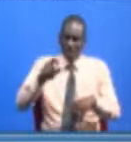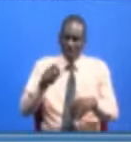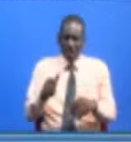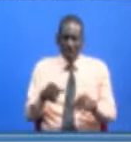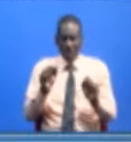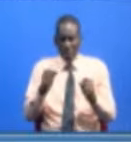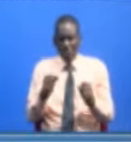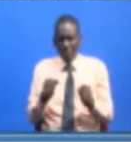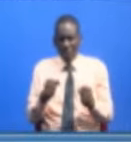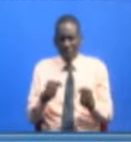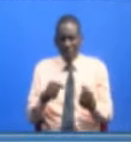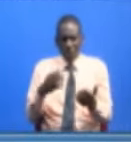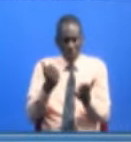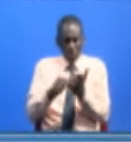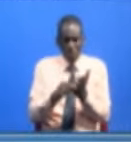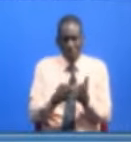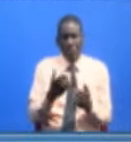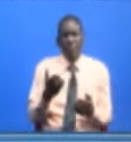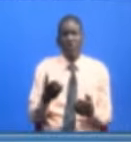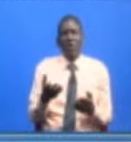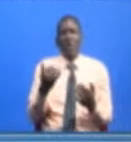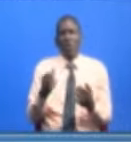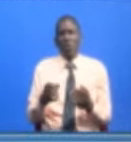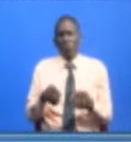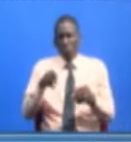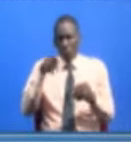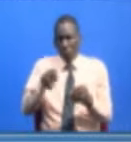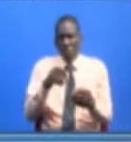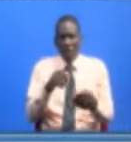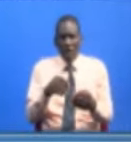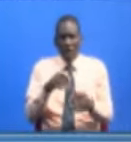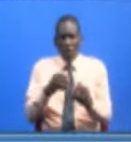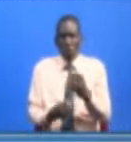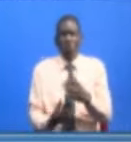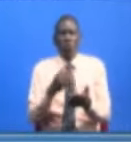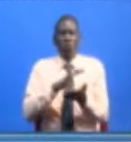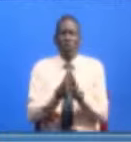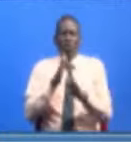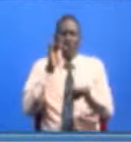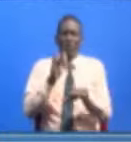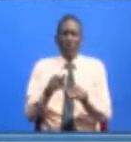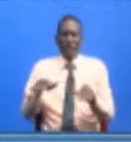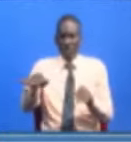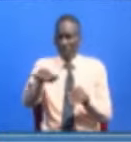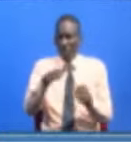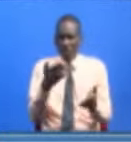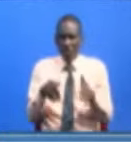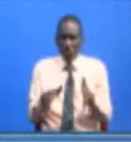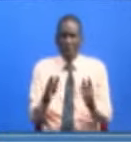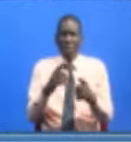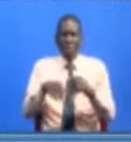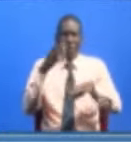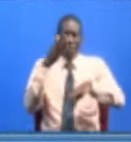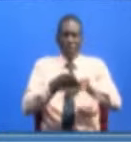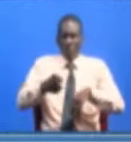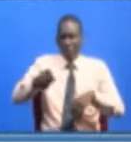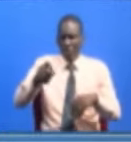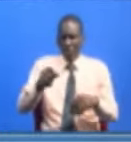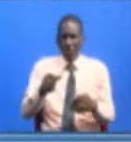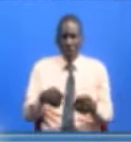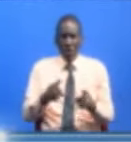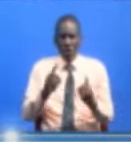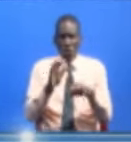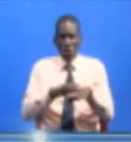urahisi sana. Kisha la mwisho ni kwamba mimea inakuzwa bila kuathiri mazingira kwa njia yoyote ile, lakini mbegu ambazo ni feki zina madhara. Mtazamaji,